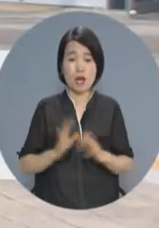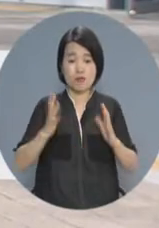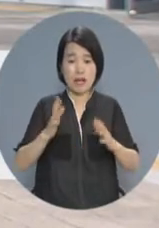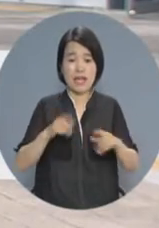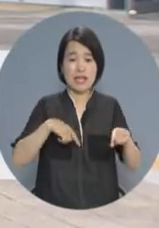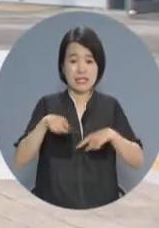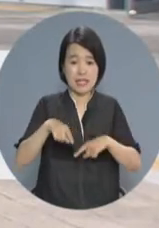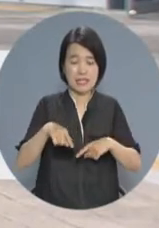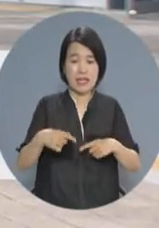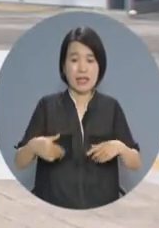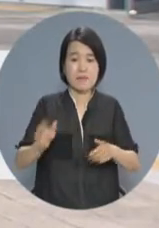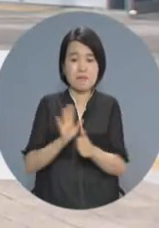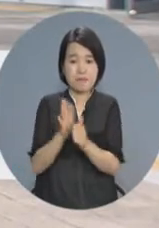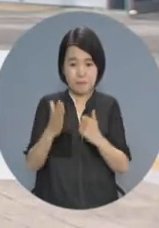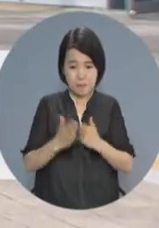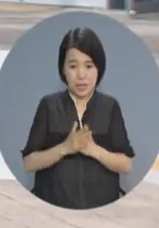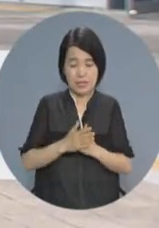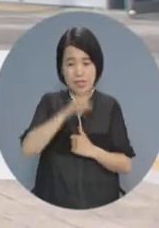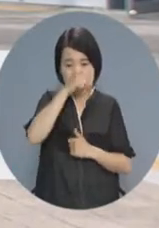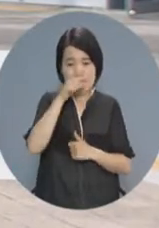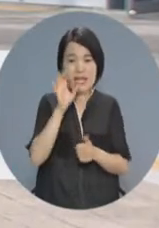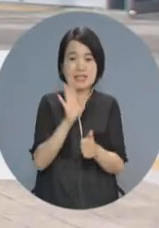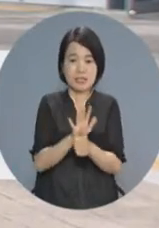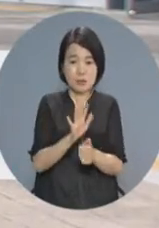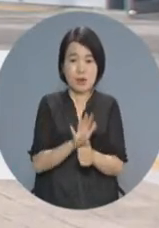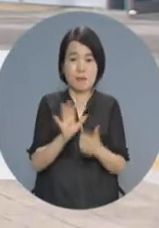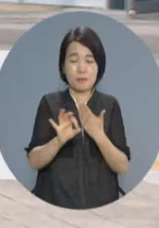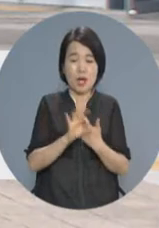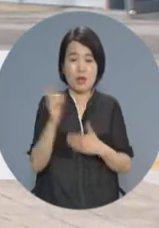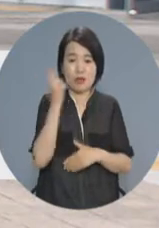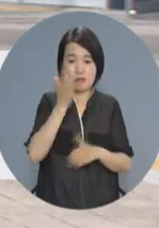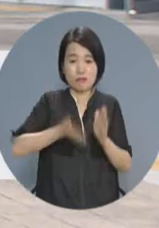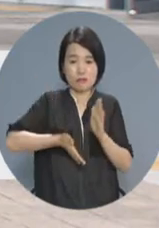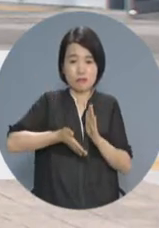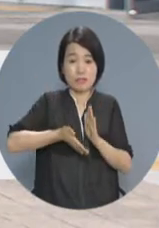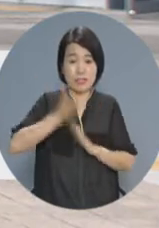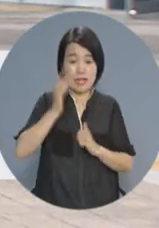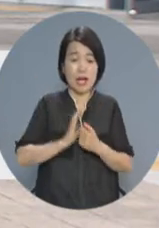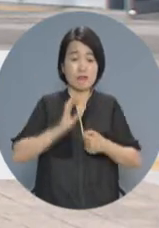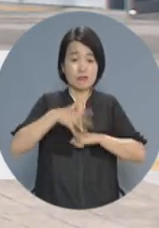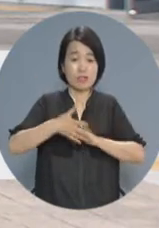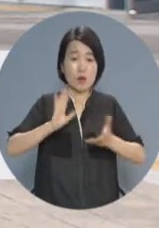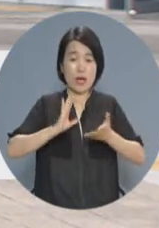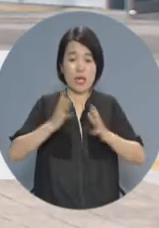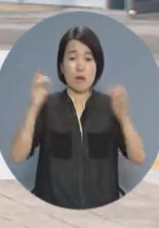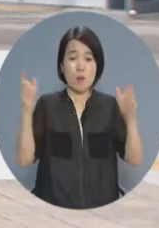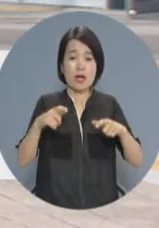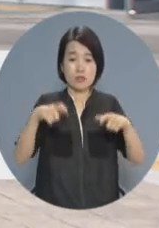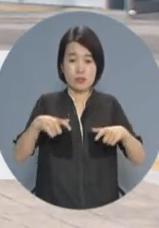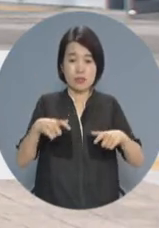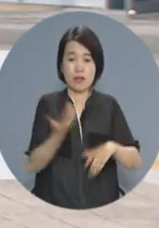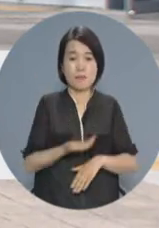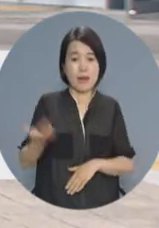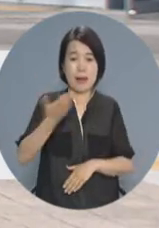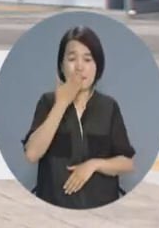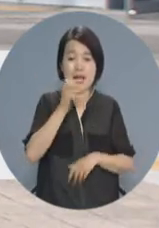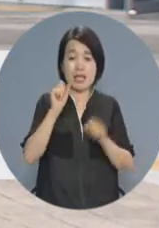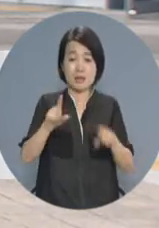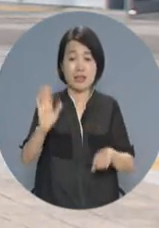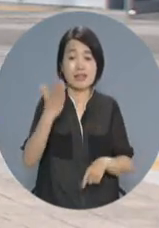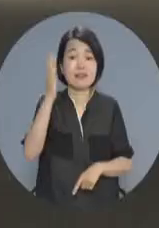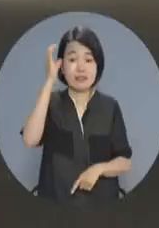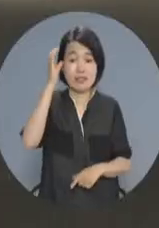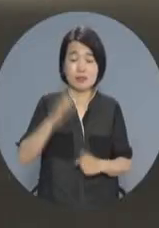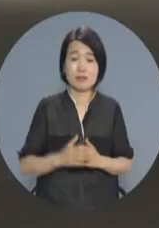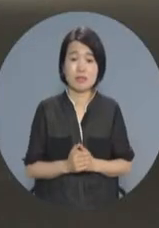국가나 지자체가 협력을 해서 예산 지원이 된다면 저희 여수가 국제회의 복합지구로서 발돋움할 수 있는 기회가 될 거라고 보고